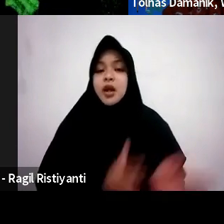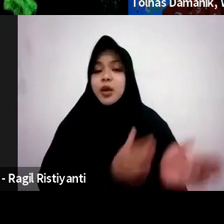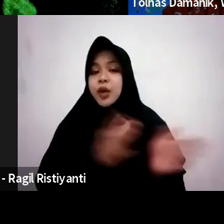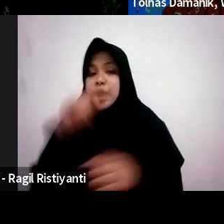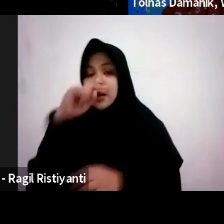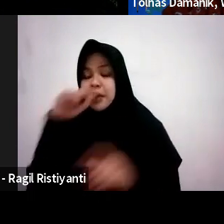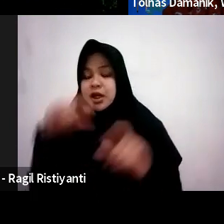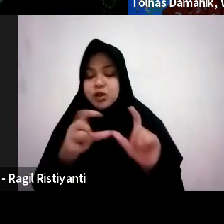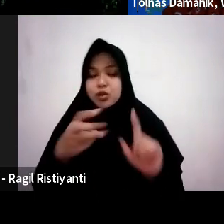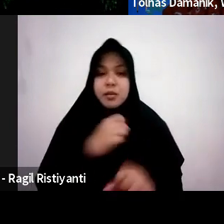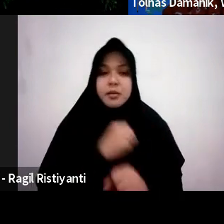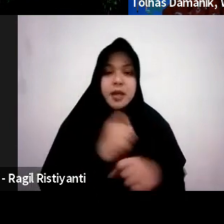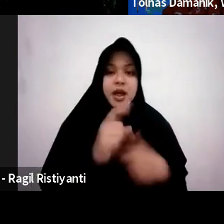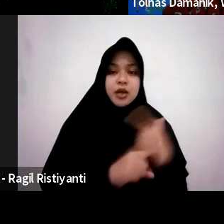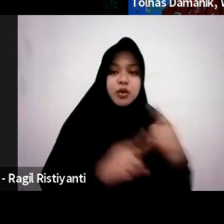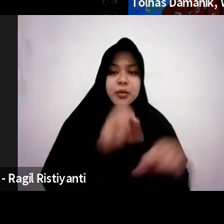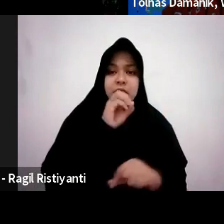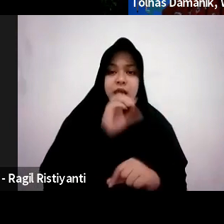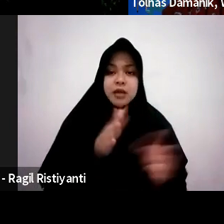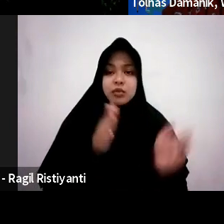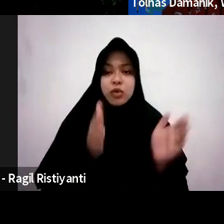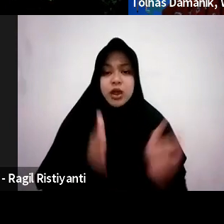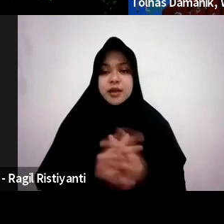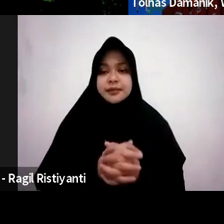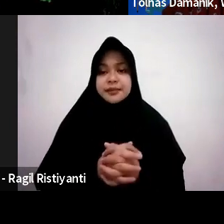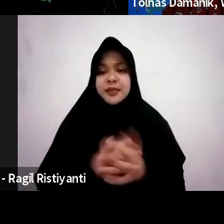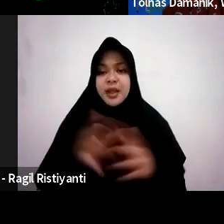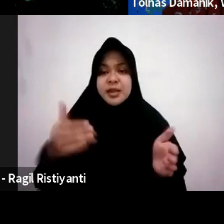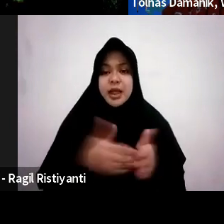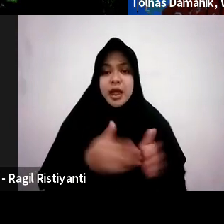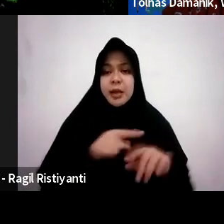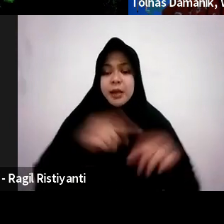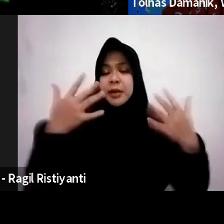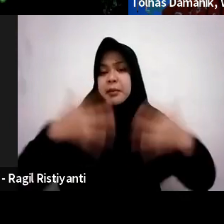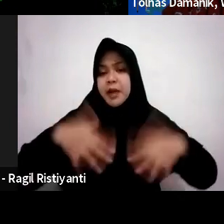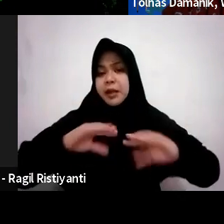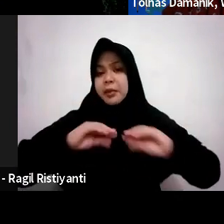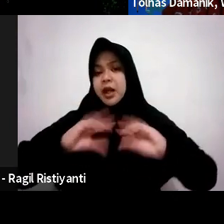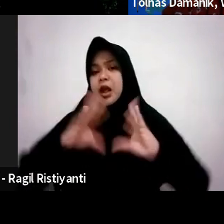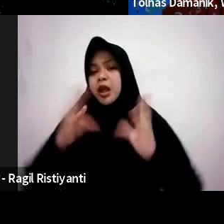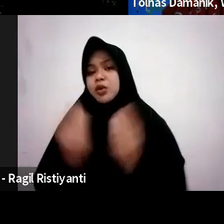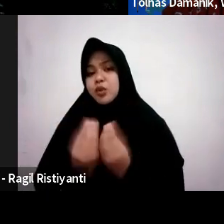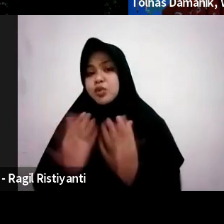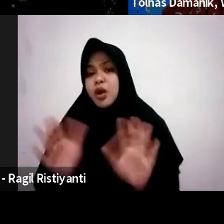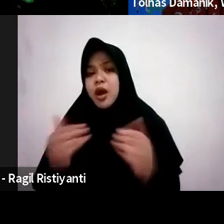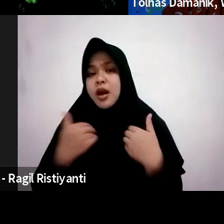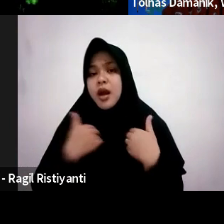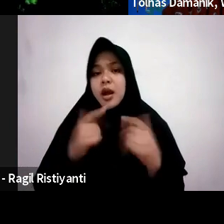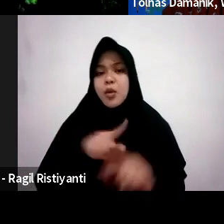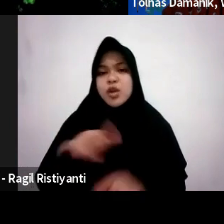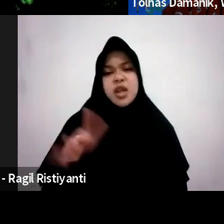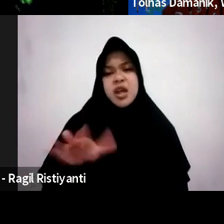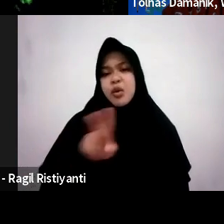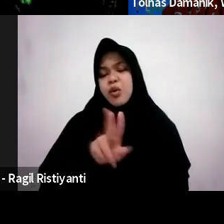mengatakan bahwa bahwa meskipun jumlahnya masih sangat terbatas tetapi praktek penyelenggaraan pendidikan inklusif itu sudah terjadi bahkan ada sekitar